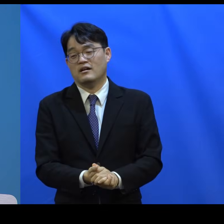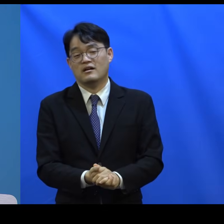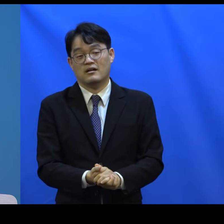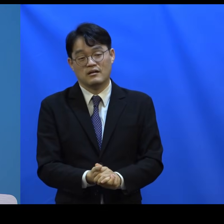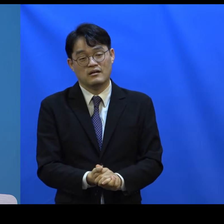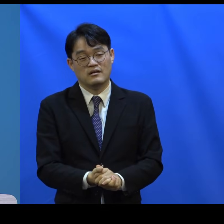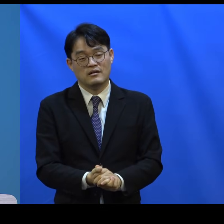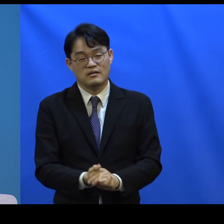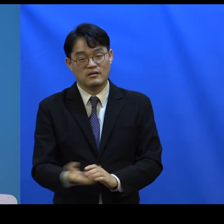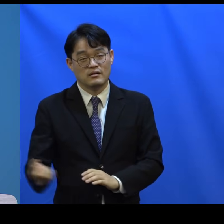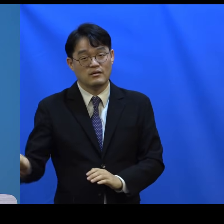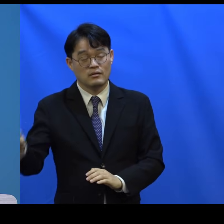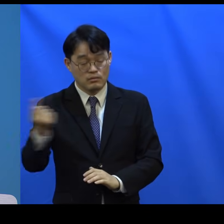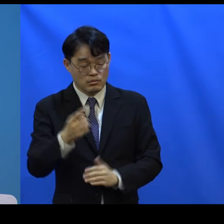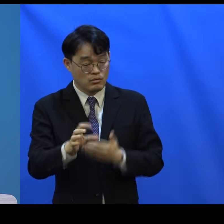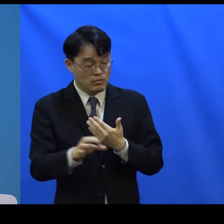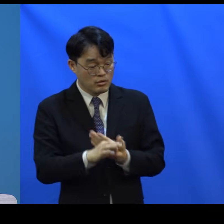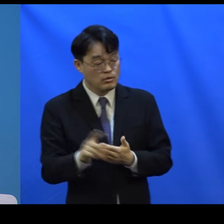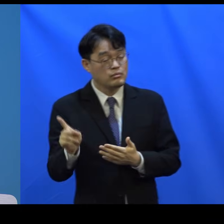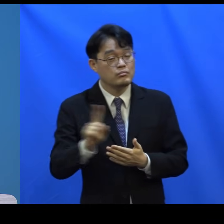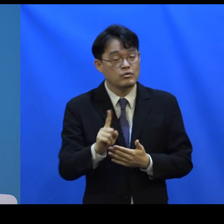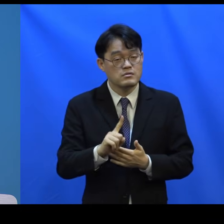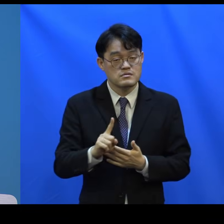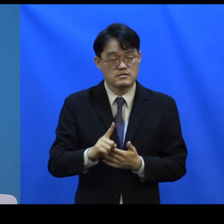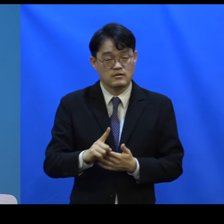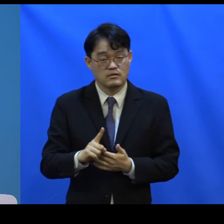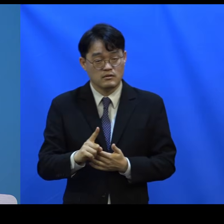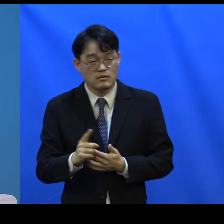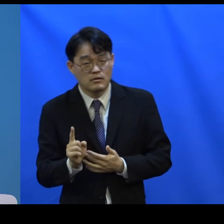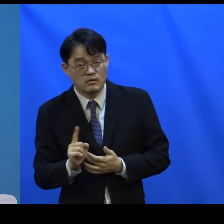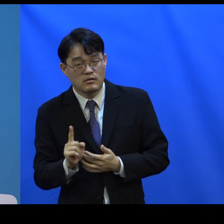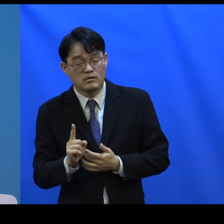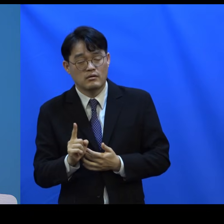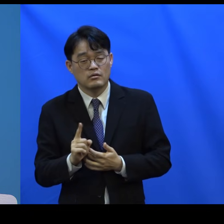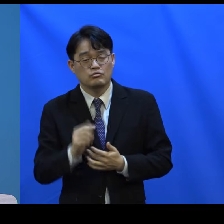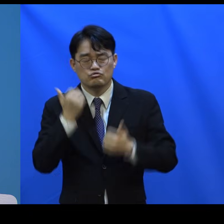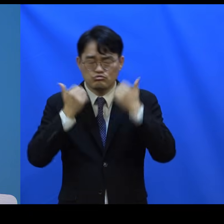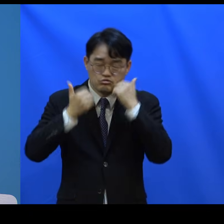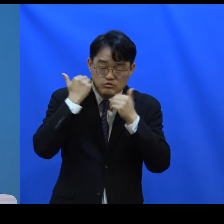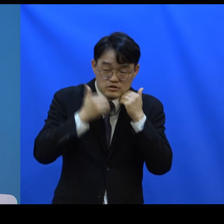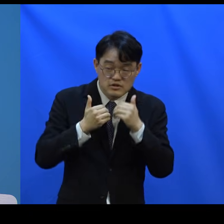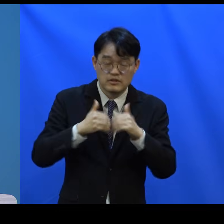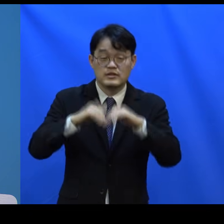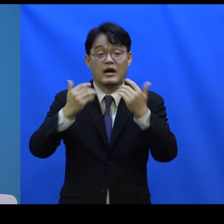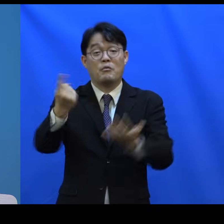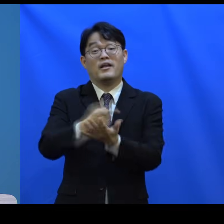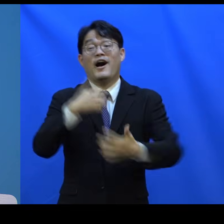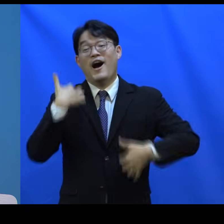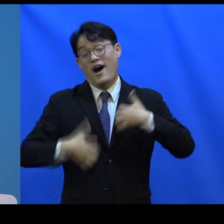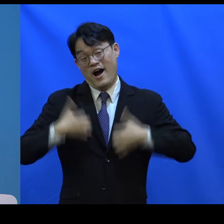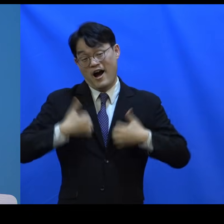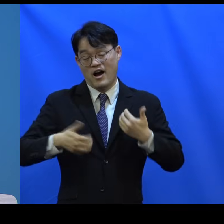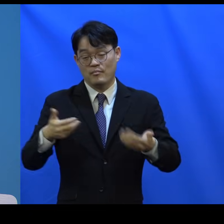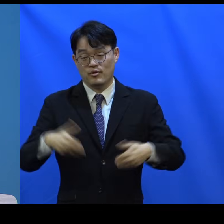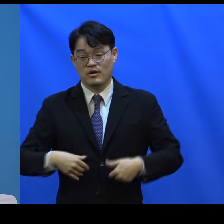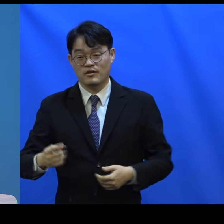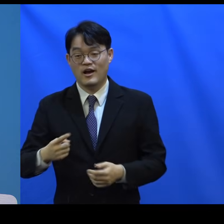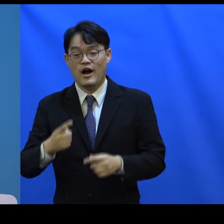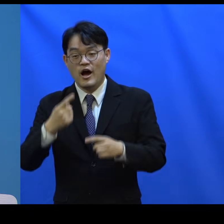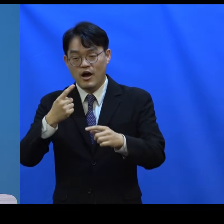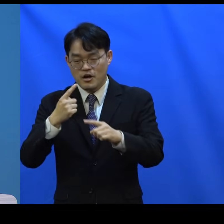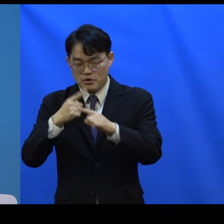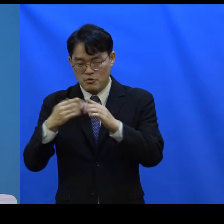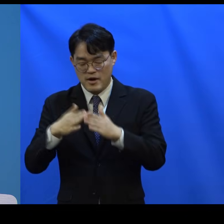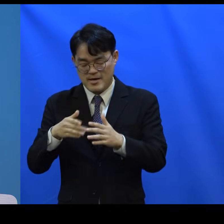주인인 것처럼 보이지도 않고 누가 힘주고 있는 사람인지도 보이지 않는 교회, 그런 교회여야 돼요, 그죠? 여러분, 이게 뭐예요? 주님의 말씀에